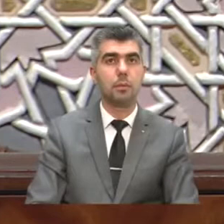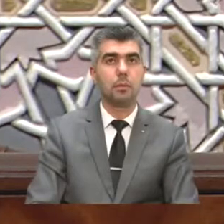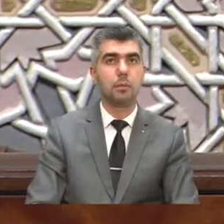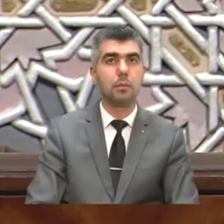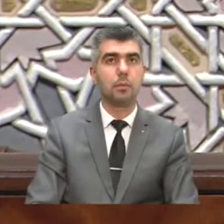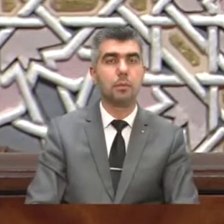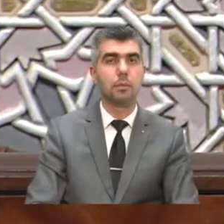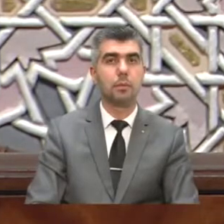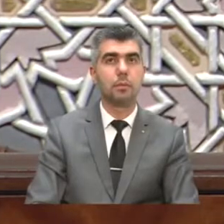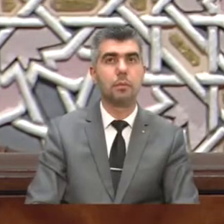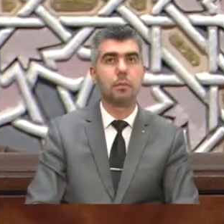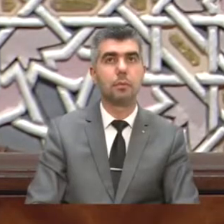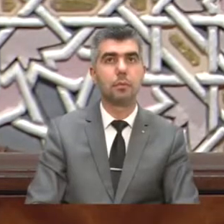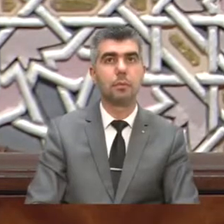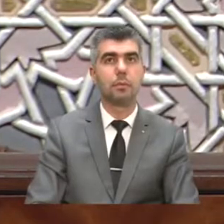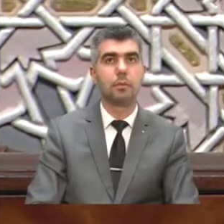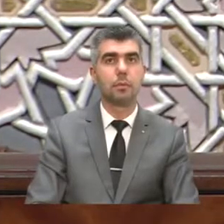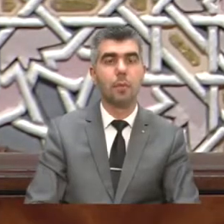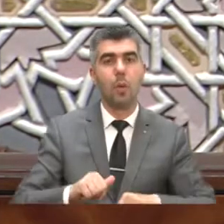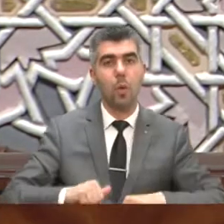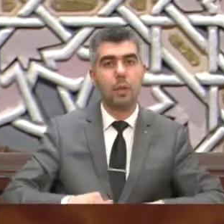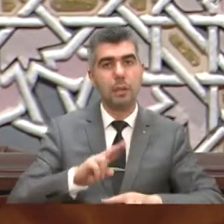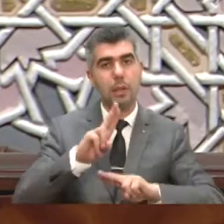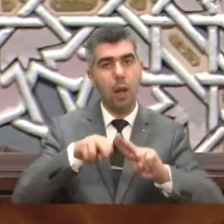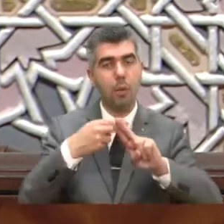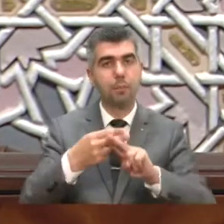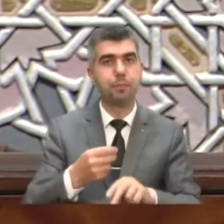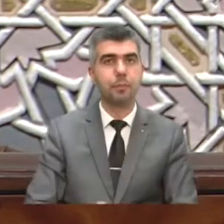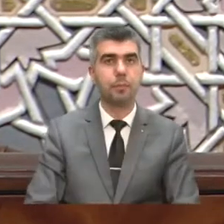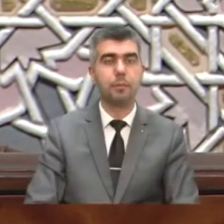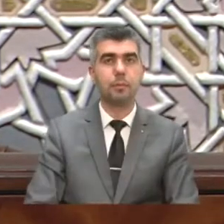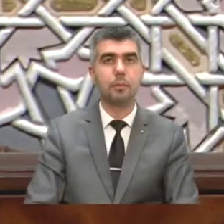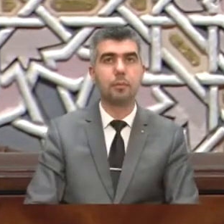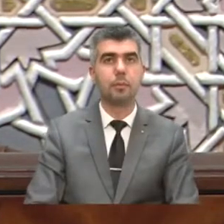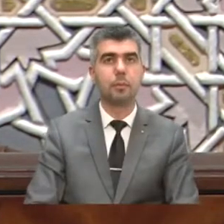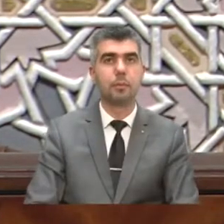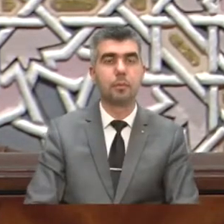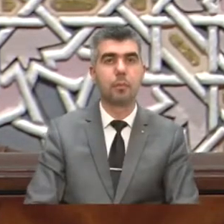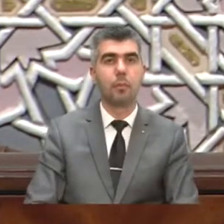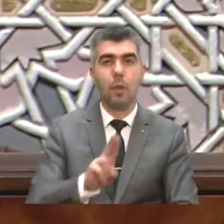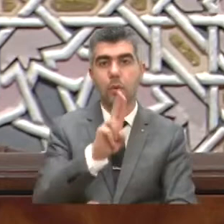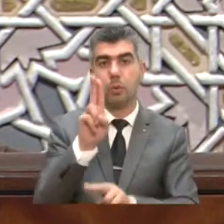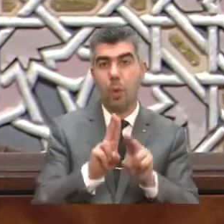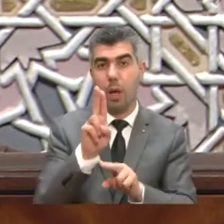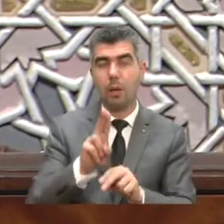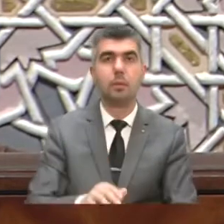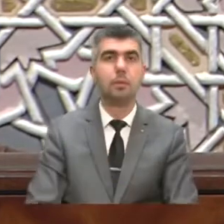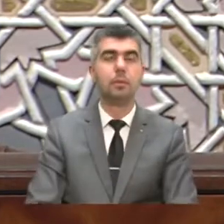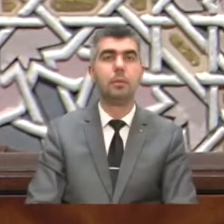لا يبدو. عندكم شي جواب سيد الوزير على هذه التساؤلات؟ تفضلوا.